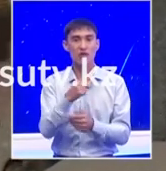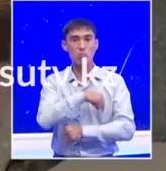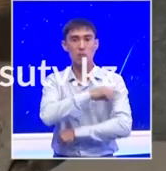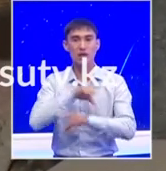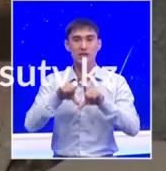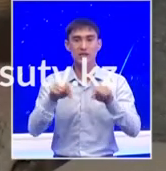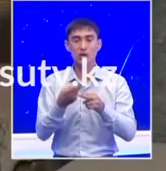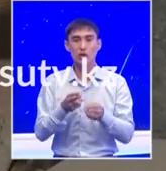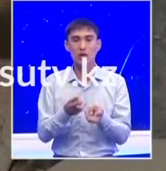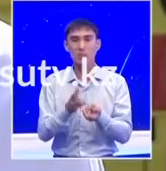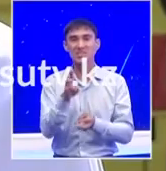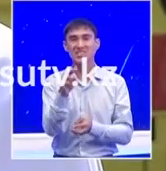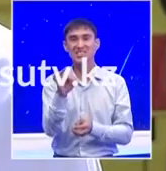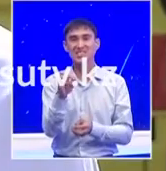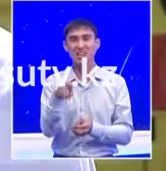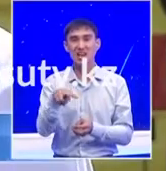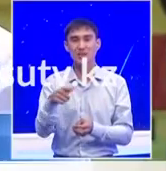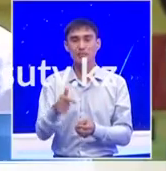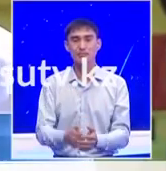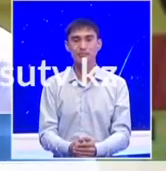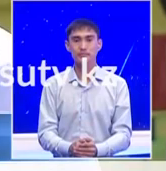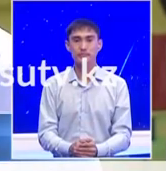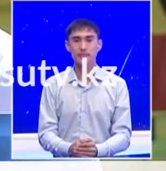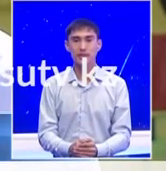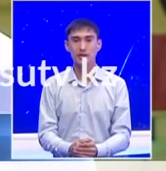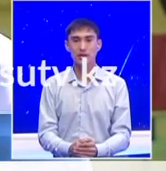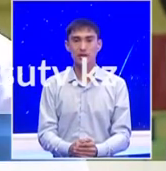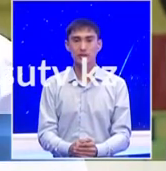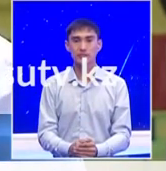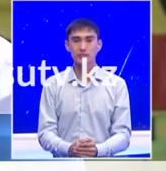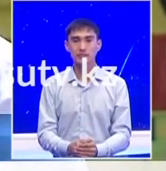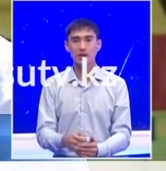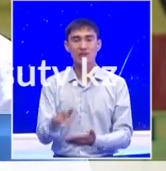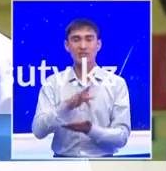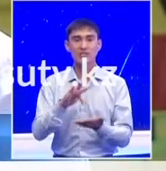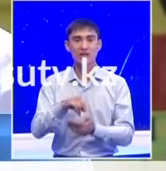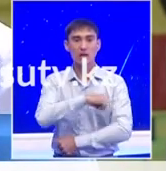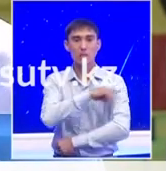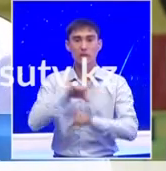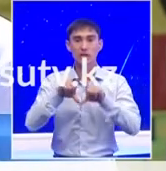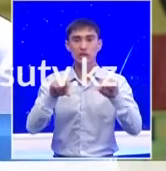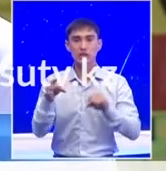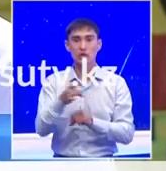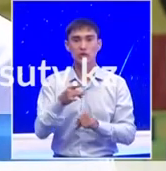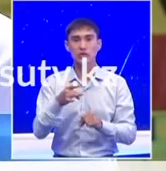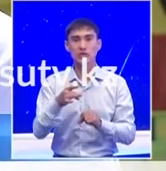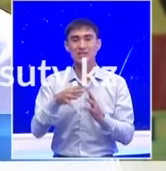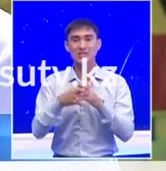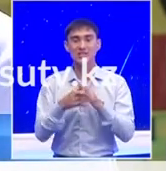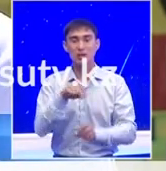которые отапливаются дизелем. Медицинских объектов это значит центральная районная больница поселка Саразек и сельская